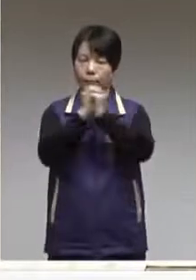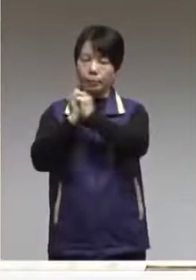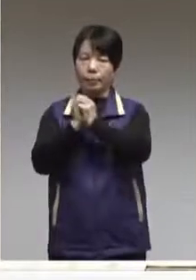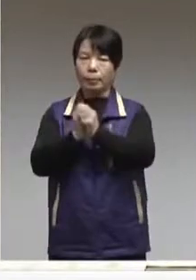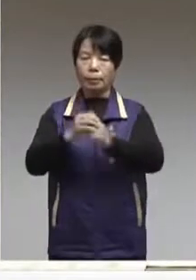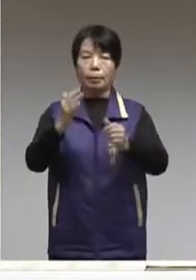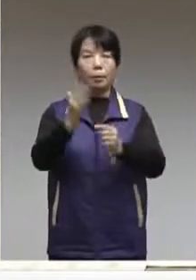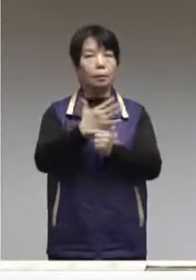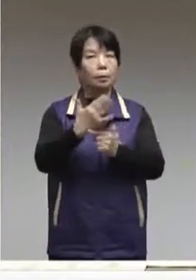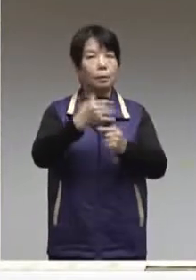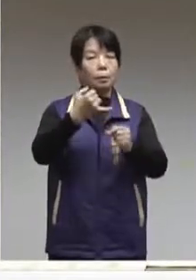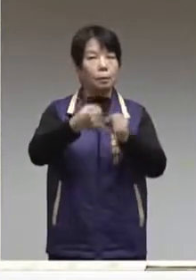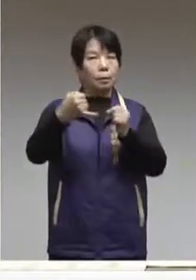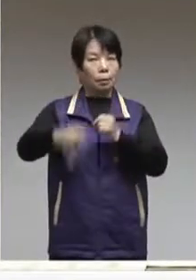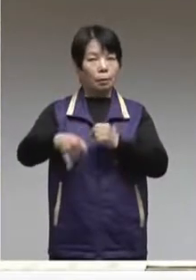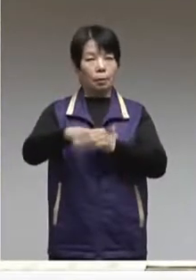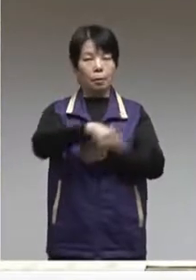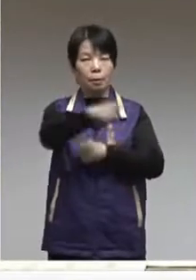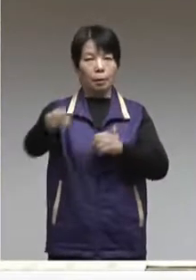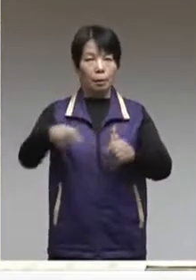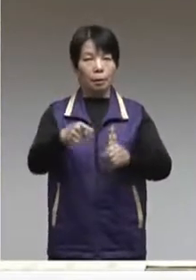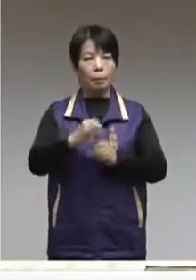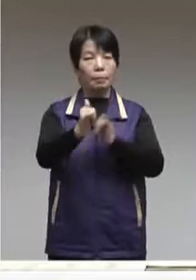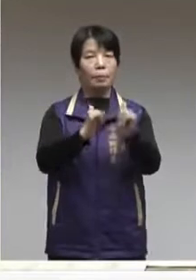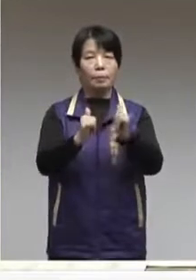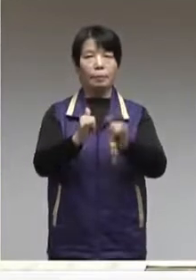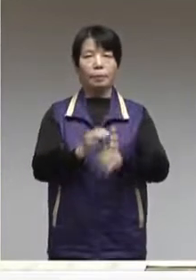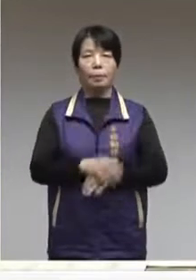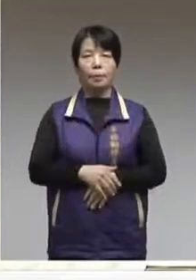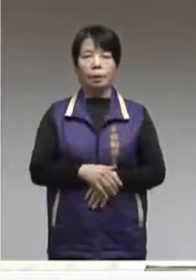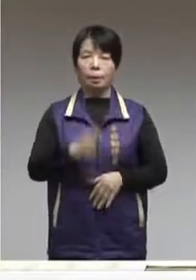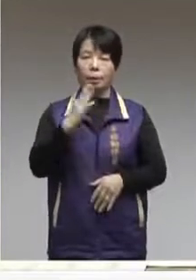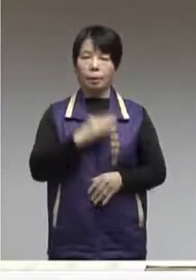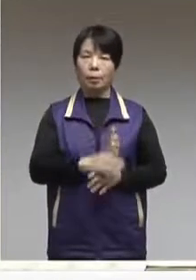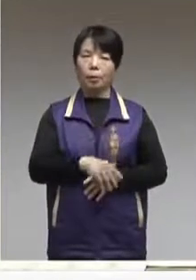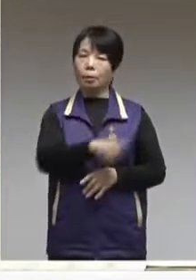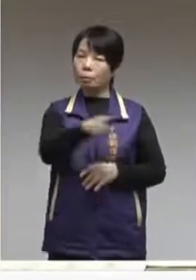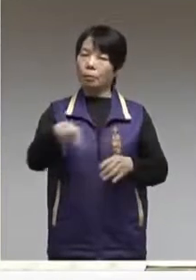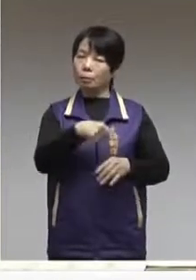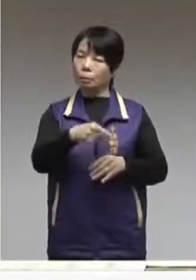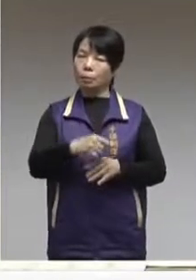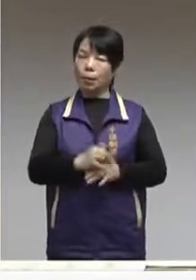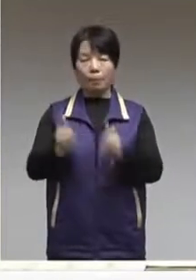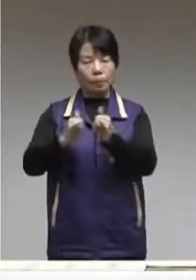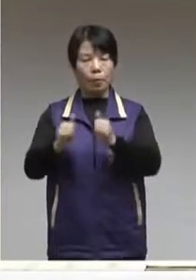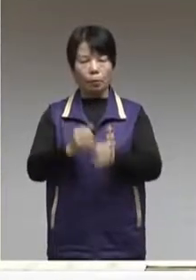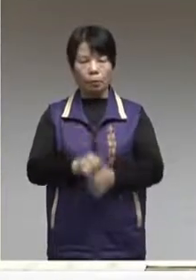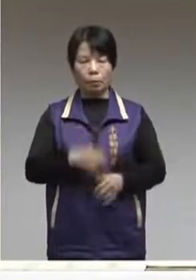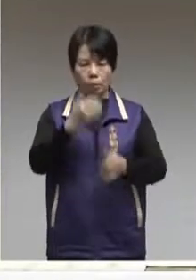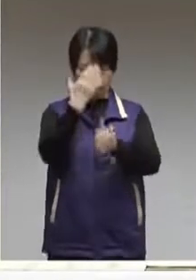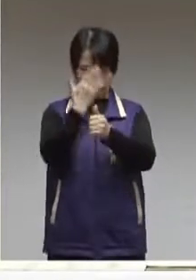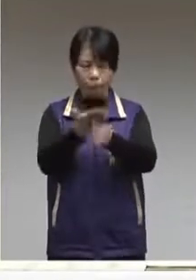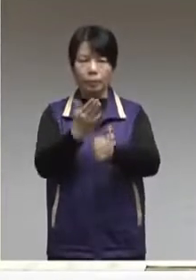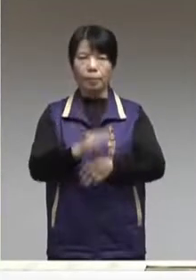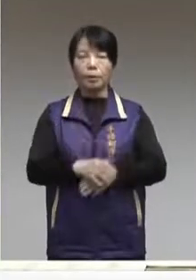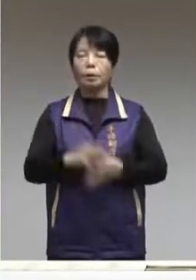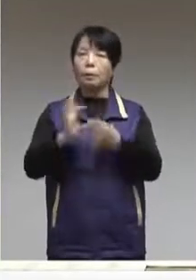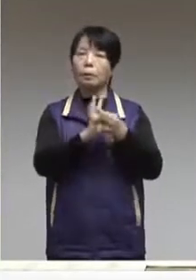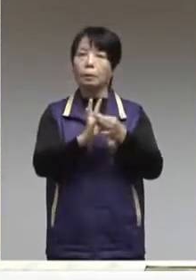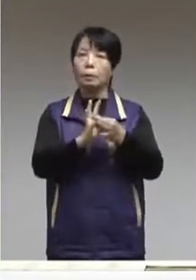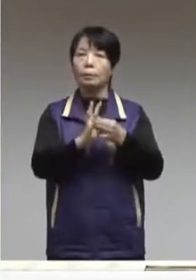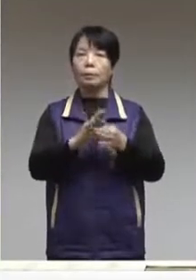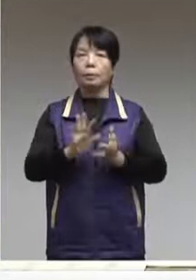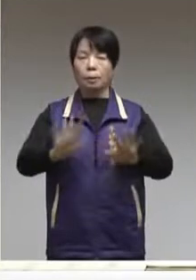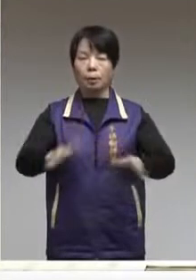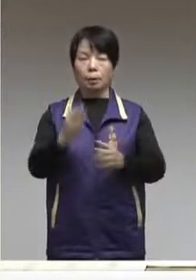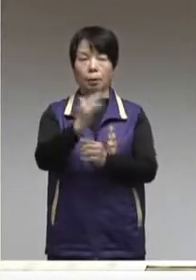的父老乡亲，啊，咱这时代，咱基澳的乡亲时代，你这给大家拜托。因为咱